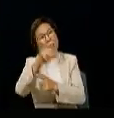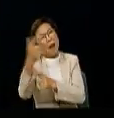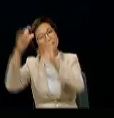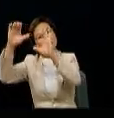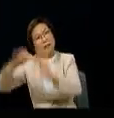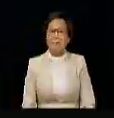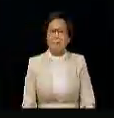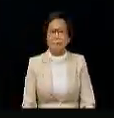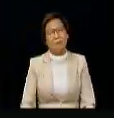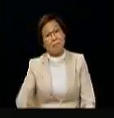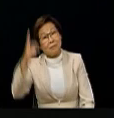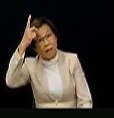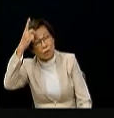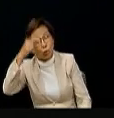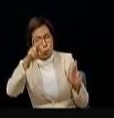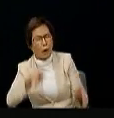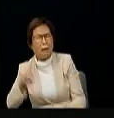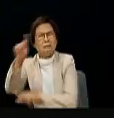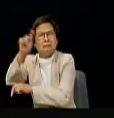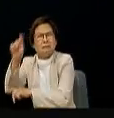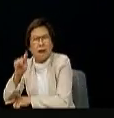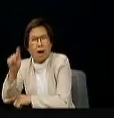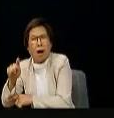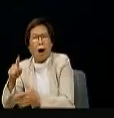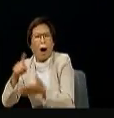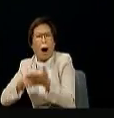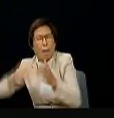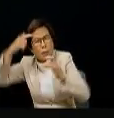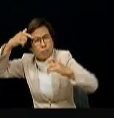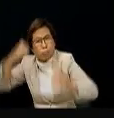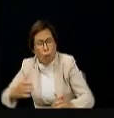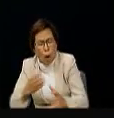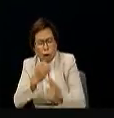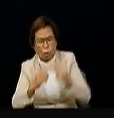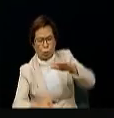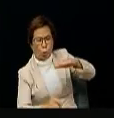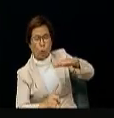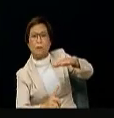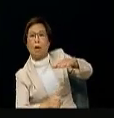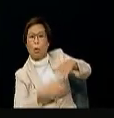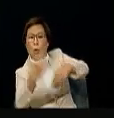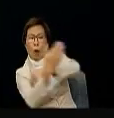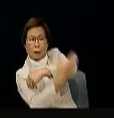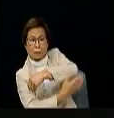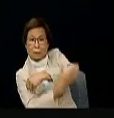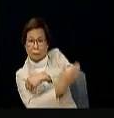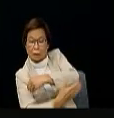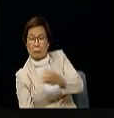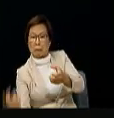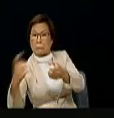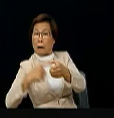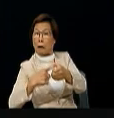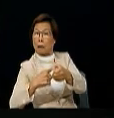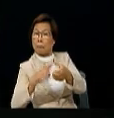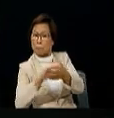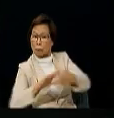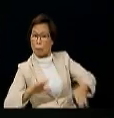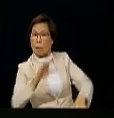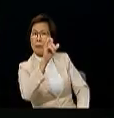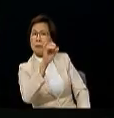efektif datok Raya bertanya apa pendirian ataupun ada style luar negeri mengenai isu keselamatan